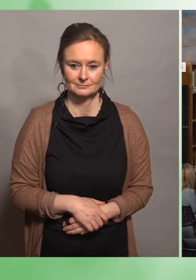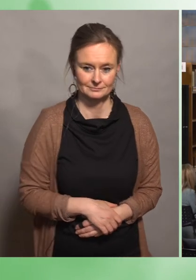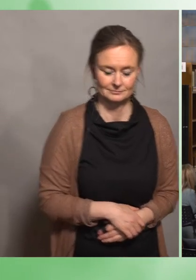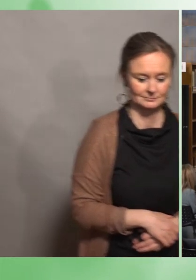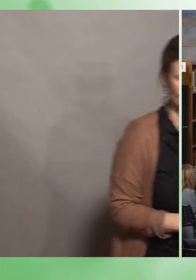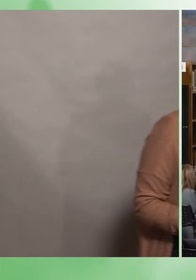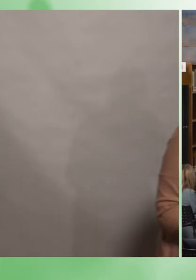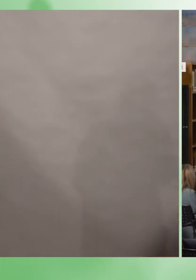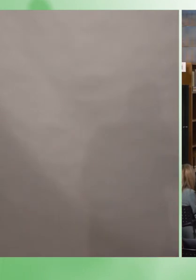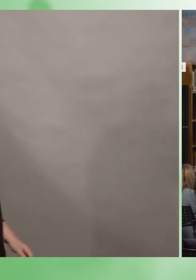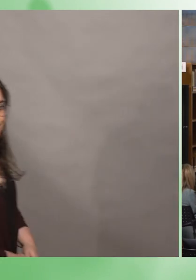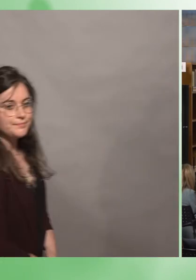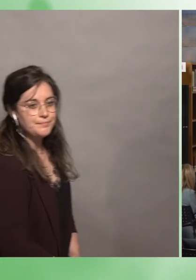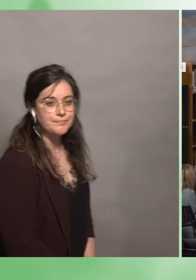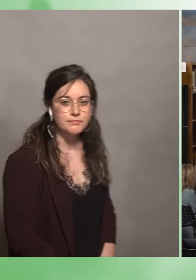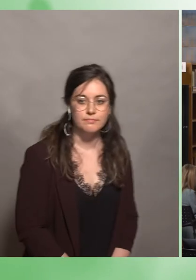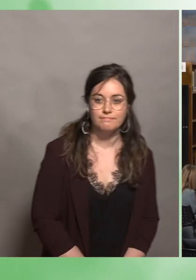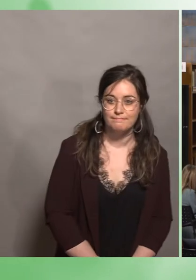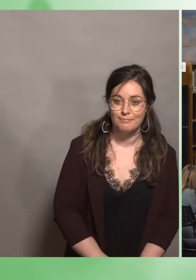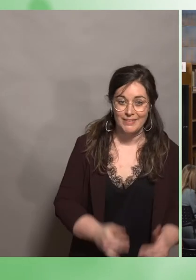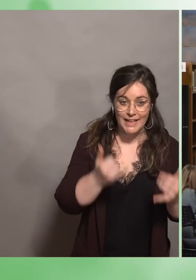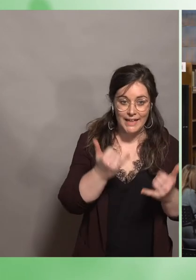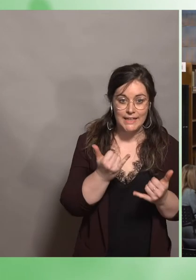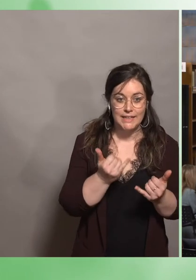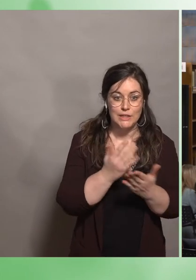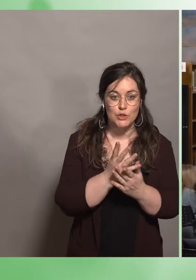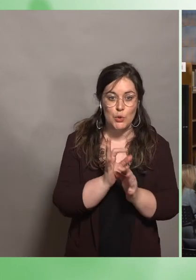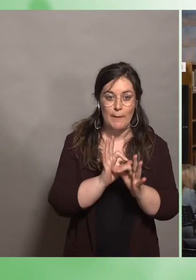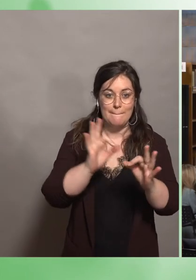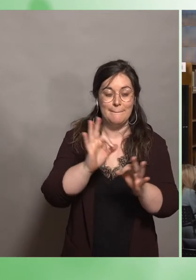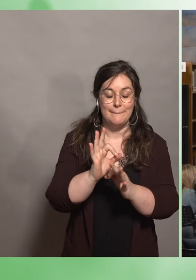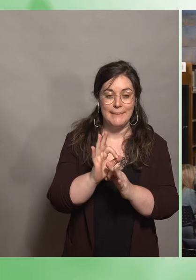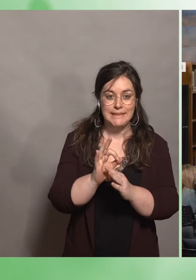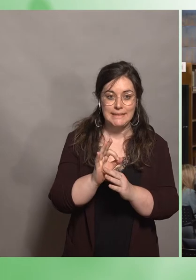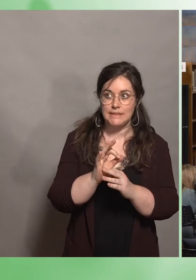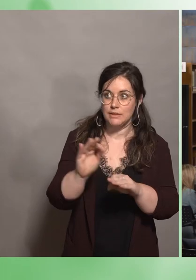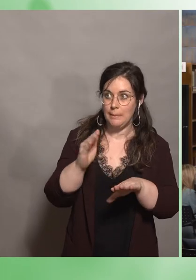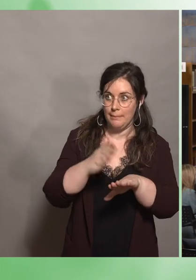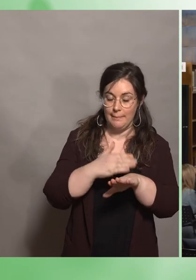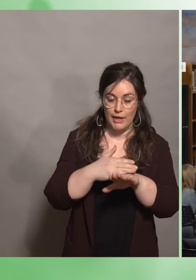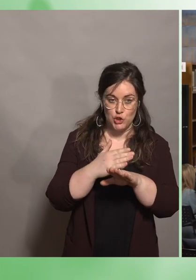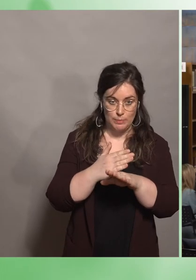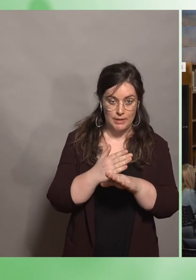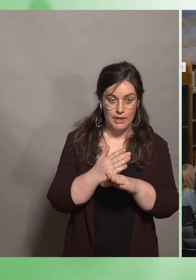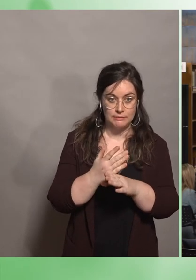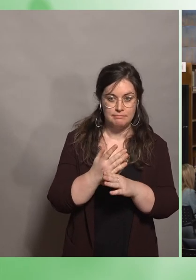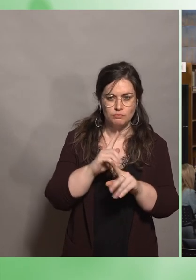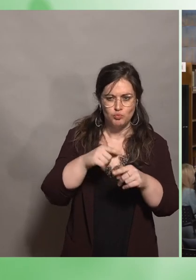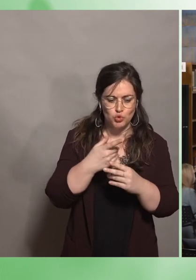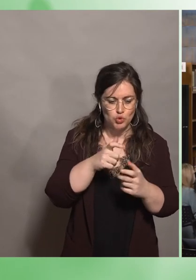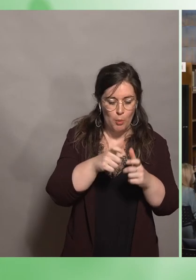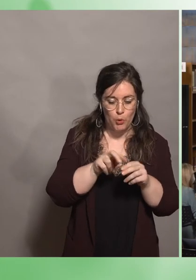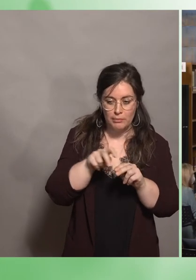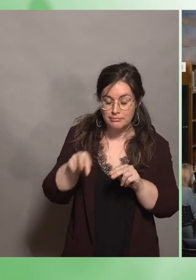Wir kommen schon zum letzten Best-Practice-Beispiel. Da steht, ich soll runterkommen von der Bühne. Das letzte Beispiel, das wir hier bei